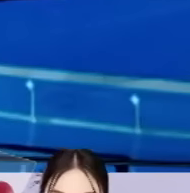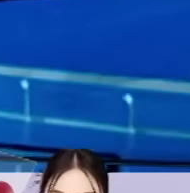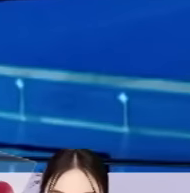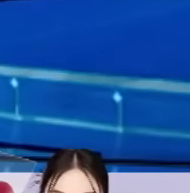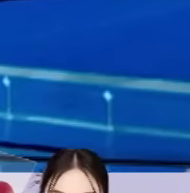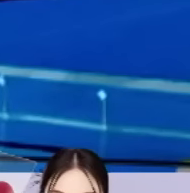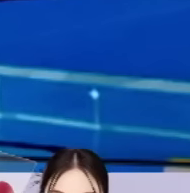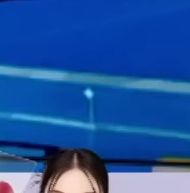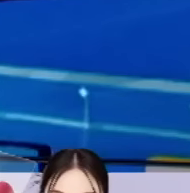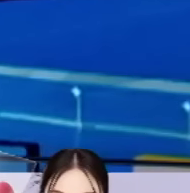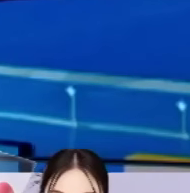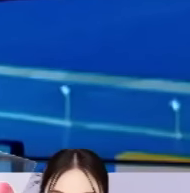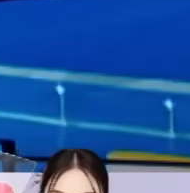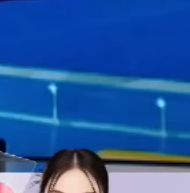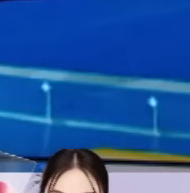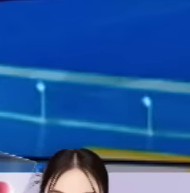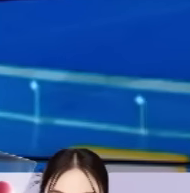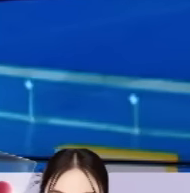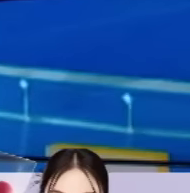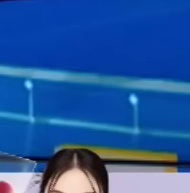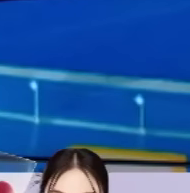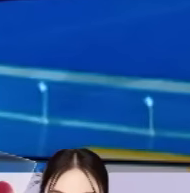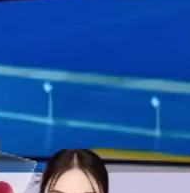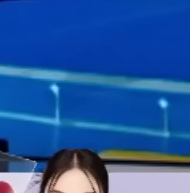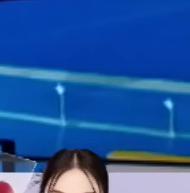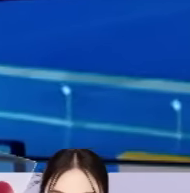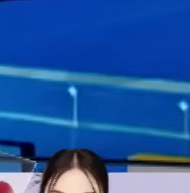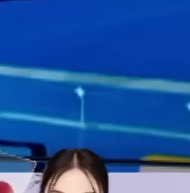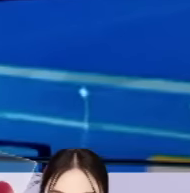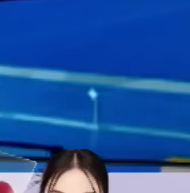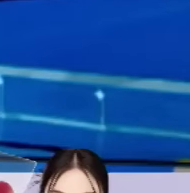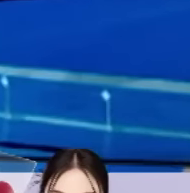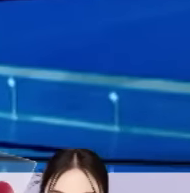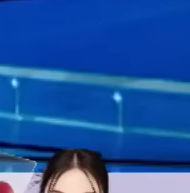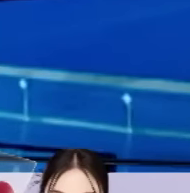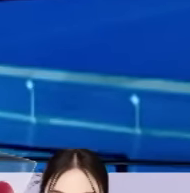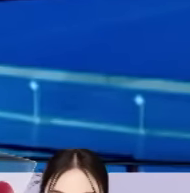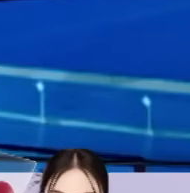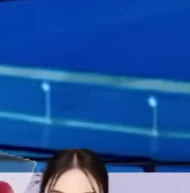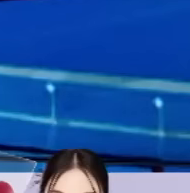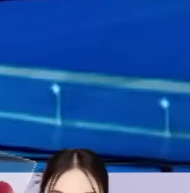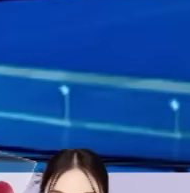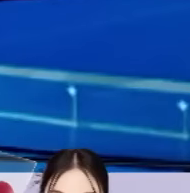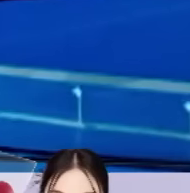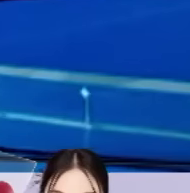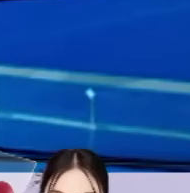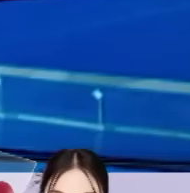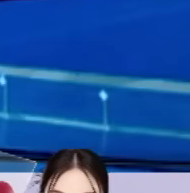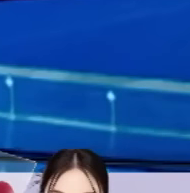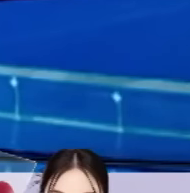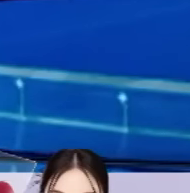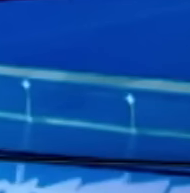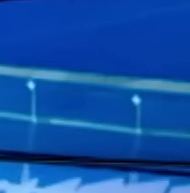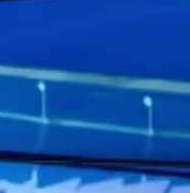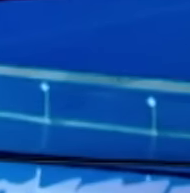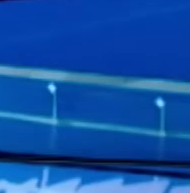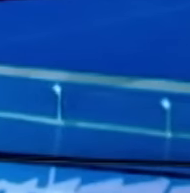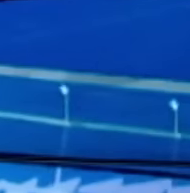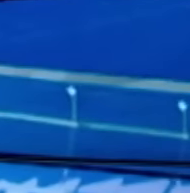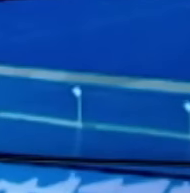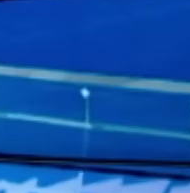Pemirsa, seorang nenek jadi korban asusila pemuda pengangguran di Bekasi, Jawa Barat. Pelaku masuk ke rumah korban dengan